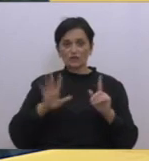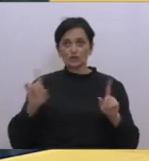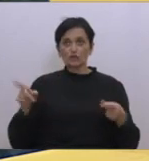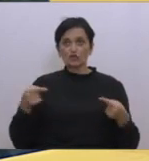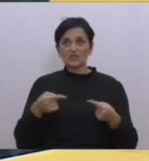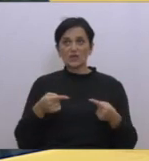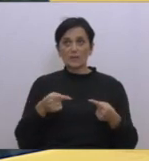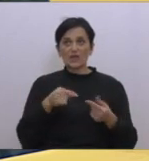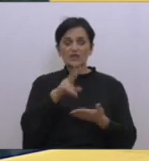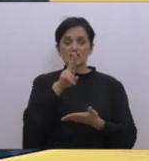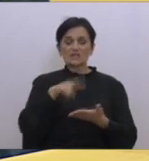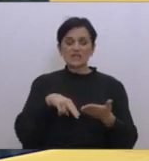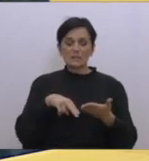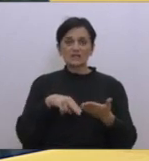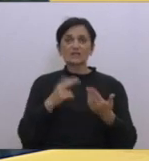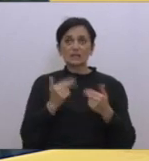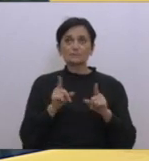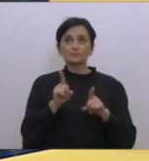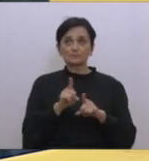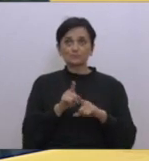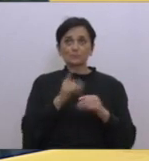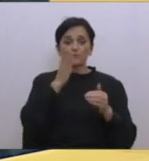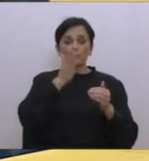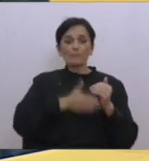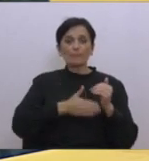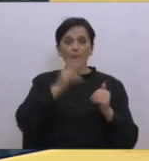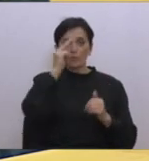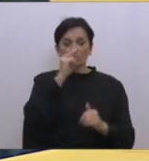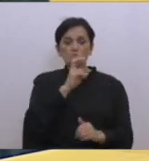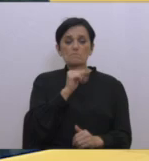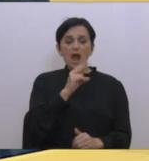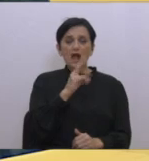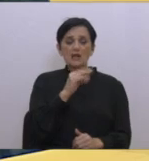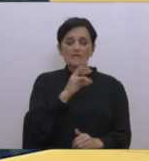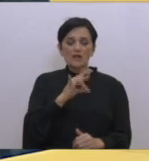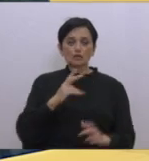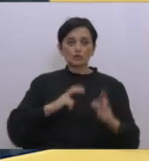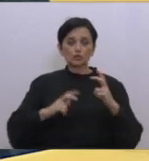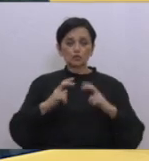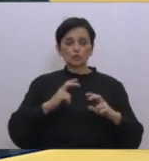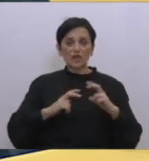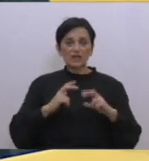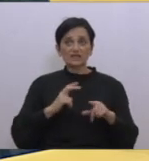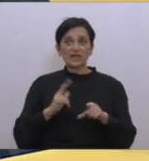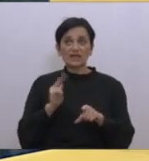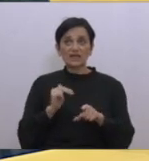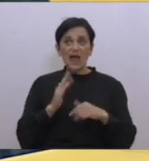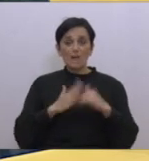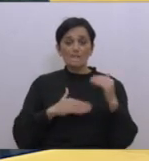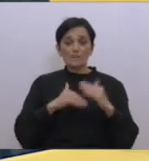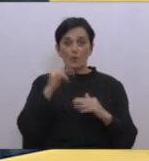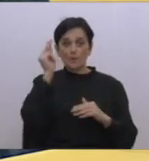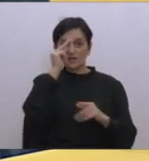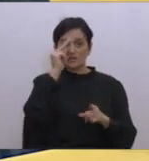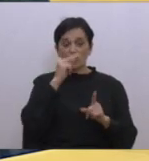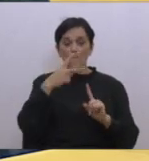შესაბამისი სერტიფიკატი, ასევე დამამთავრებელი კურსის ბაკალავრიატის სტუდენტებსა და profesorul